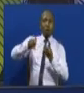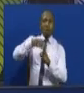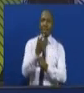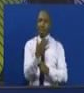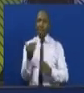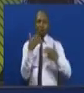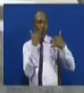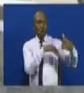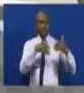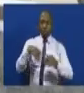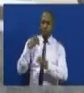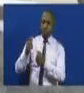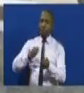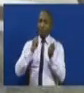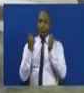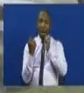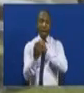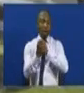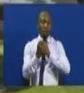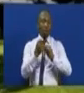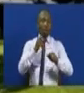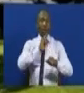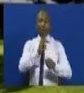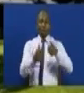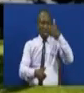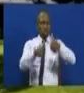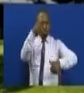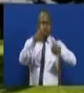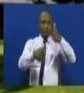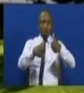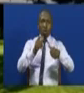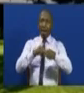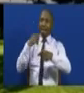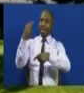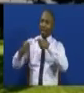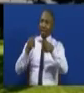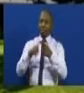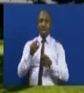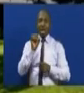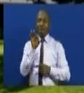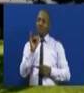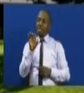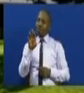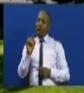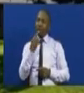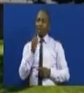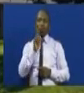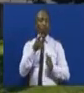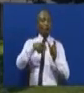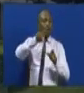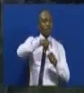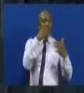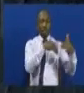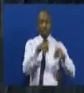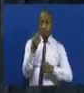tokafanywa mabadiliko ya substitution pale mashindano mbalimbali ya ligi mbalimbali zitakaporejea. FIFA inasema kutakuwa na ongezeko la wachezaji wawili